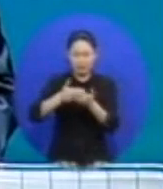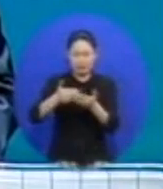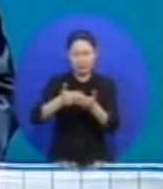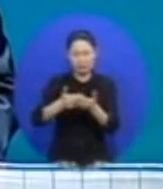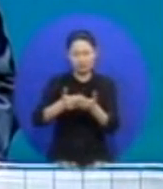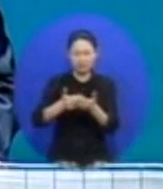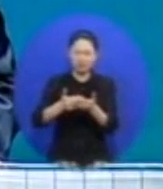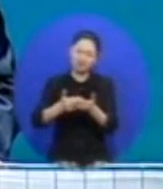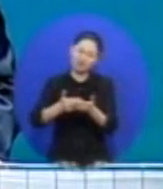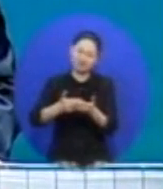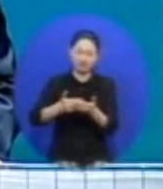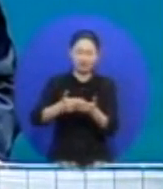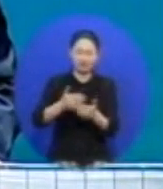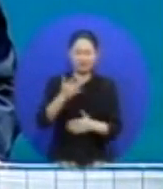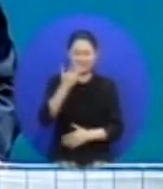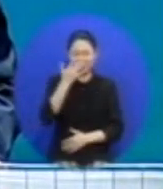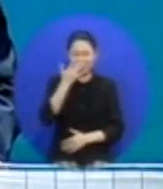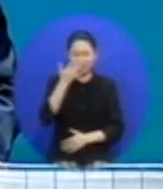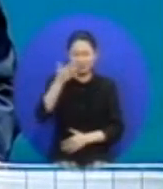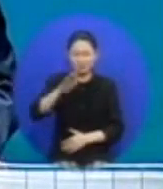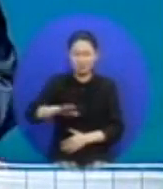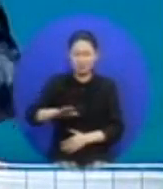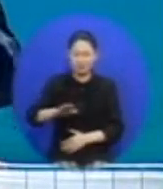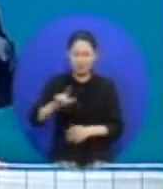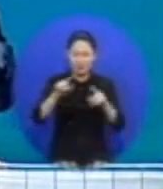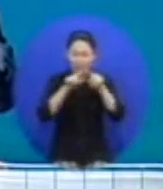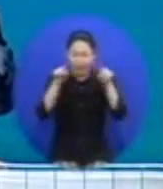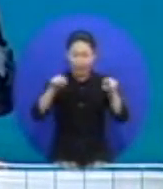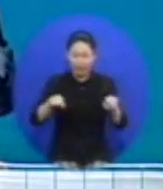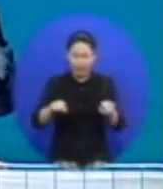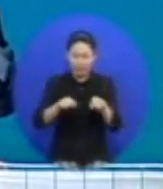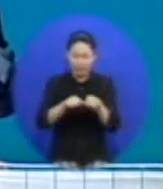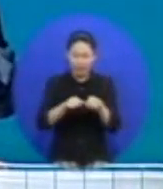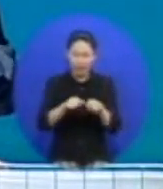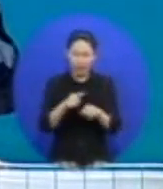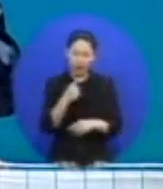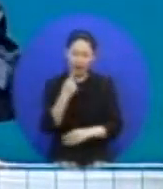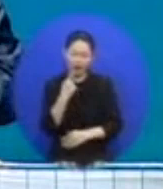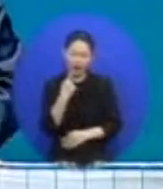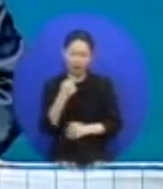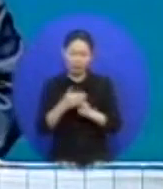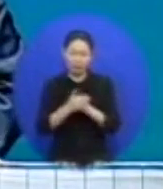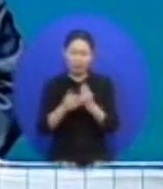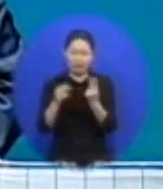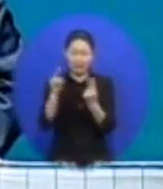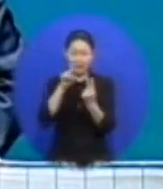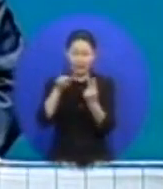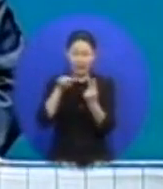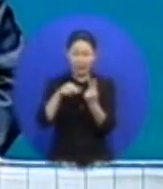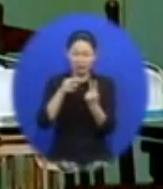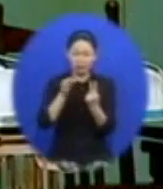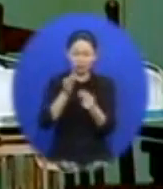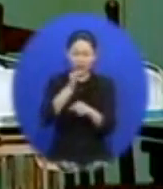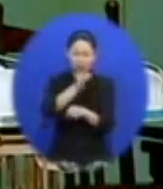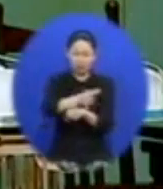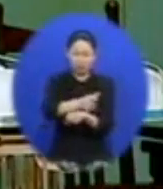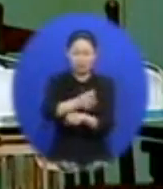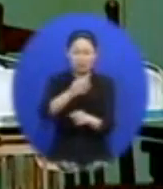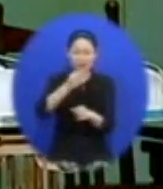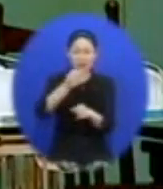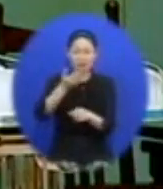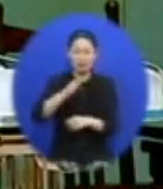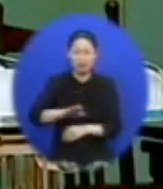나서 그 액자를 아이 달러에 사탄은 겁니다 집에 와서